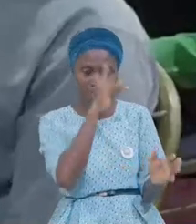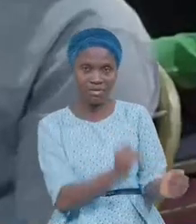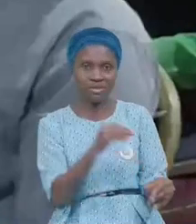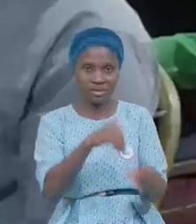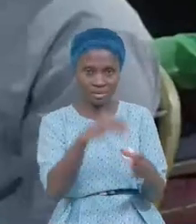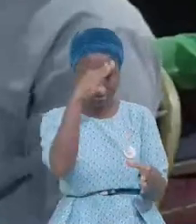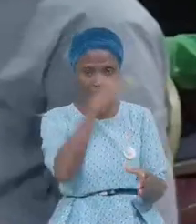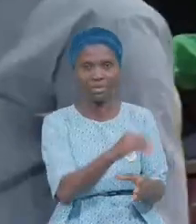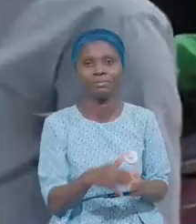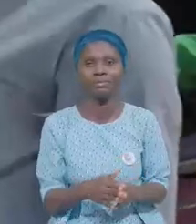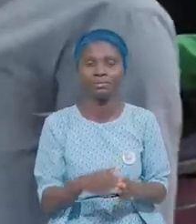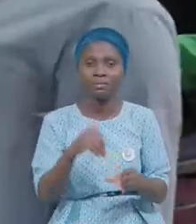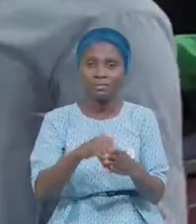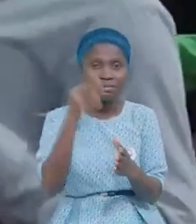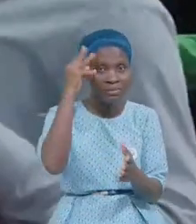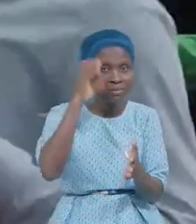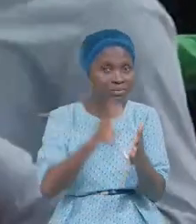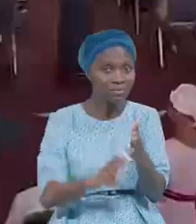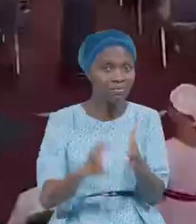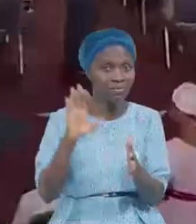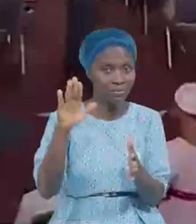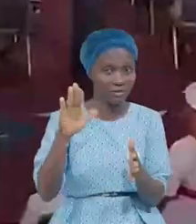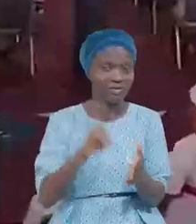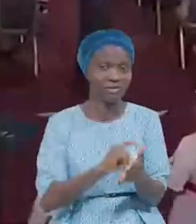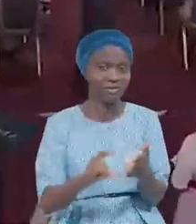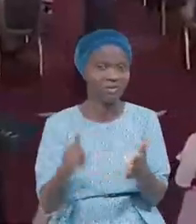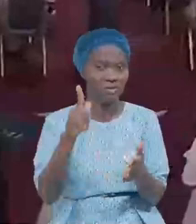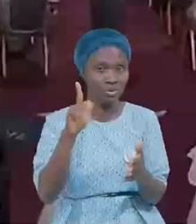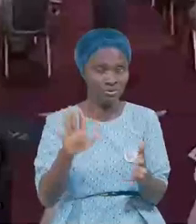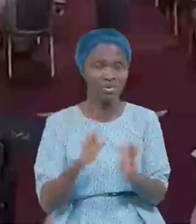Matthieu 15, verset 25.